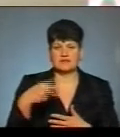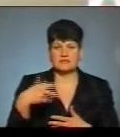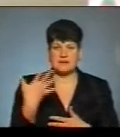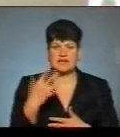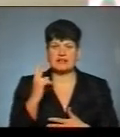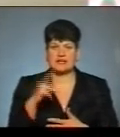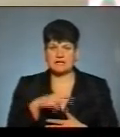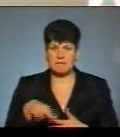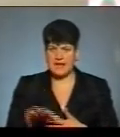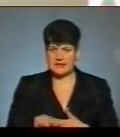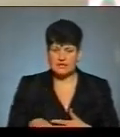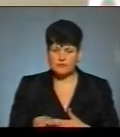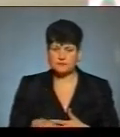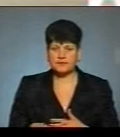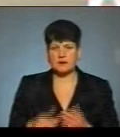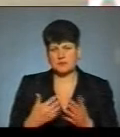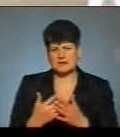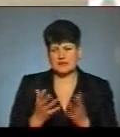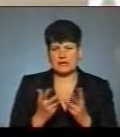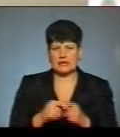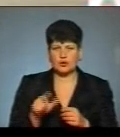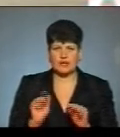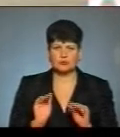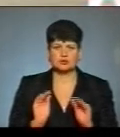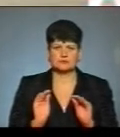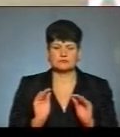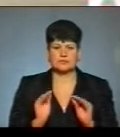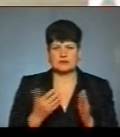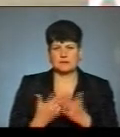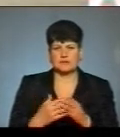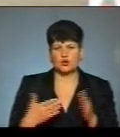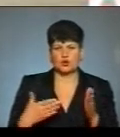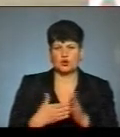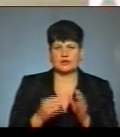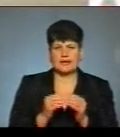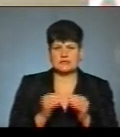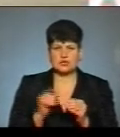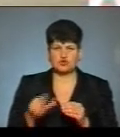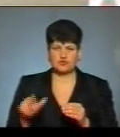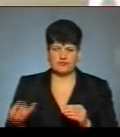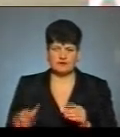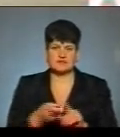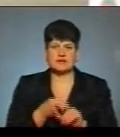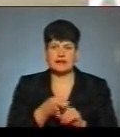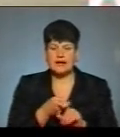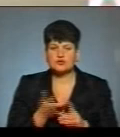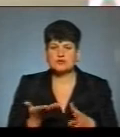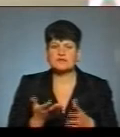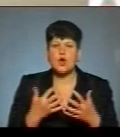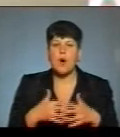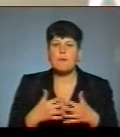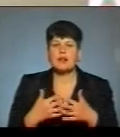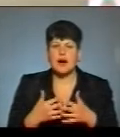квадратних. Орієнтовна кількість людей, яка може там розміститися, це до 10 чоловік, в залежності від встановленого